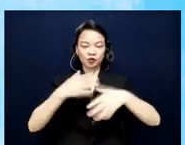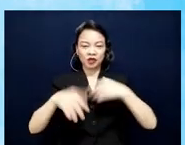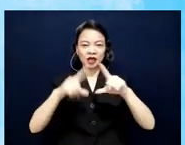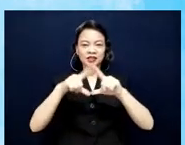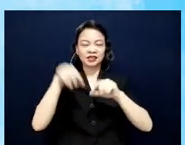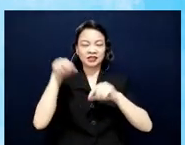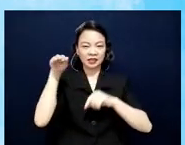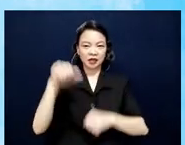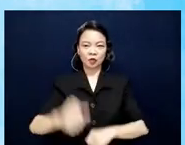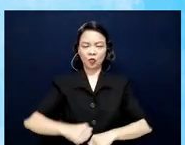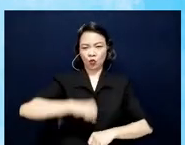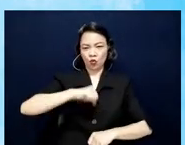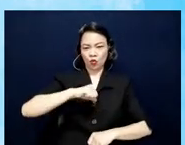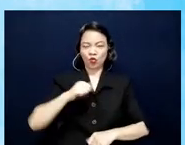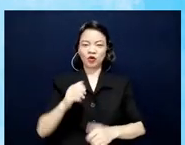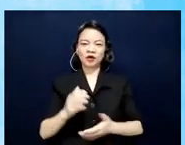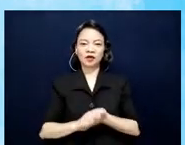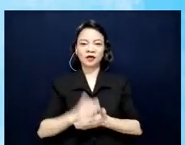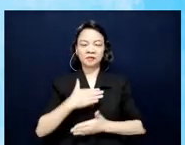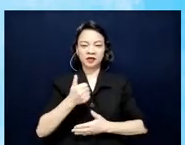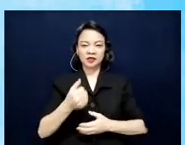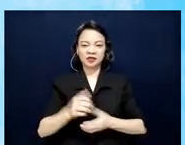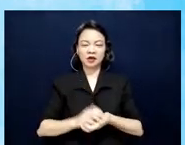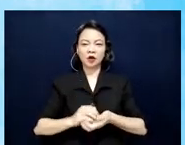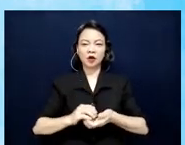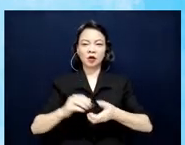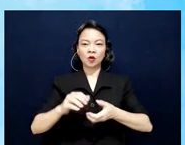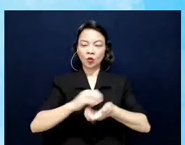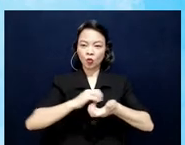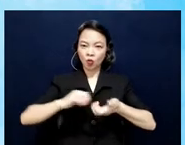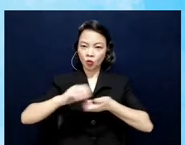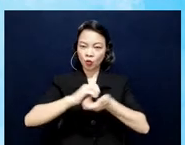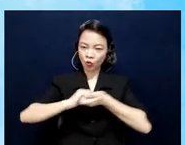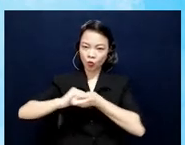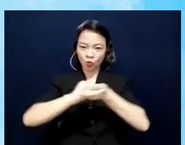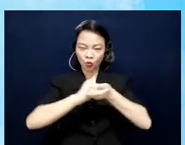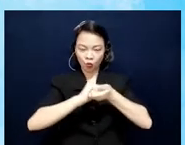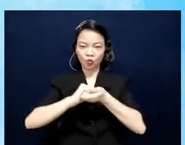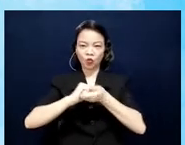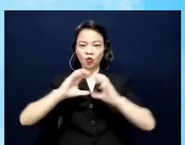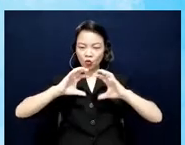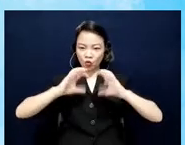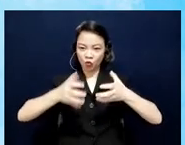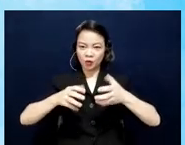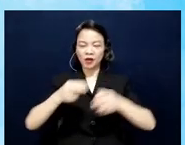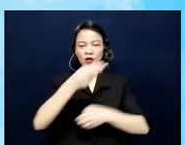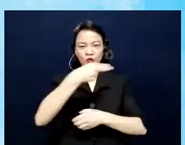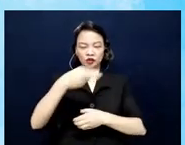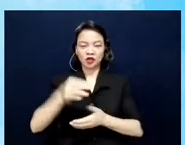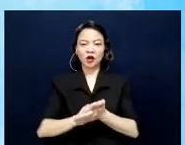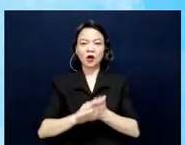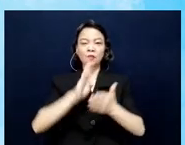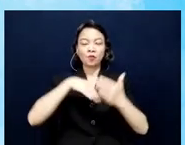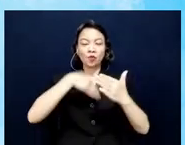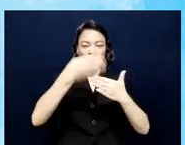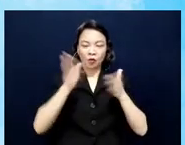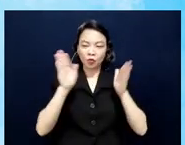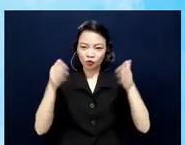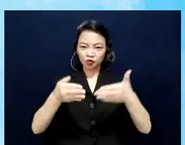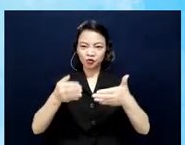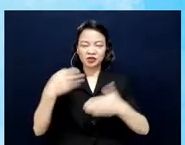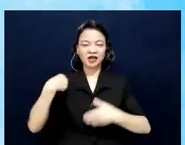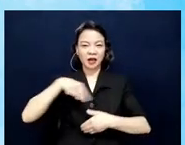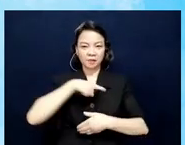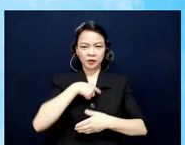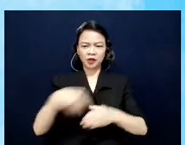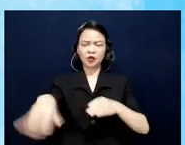sustainability approach, specifically in Indonesia, with our signature programs. These include Young Health Program,